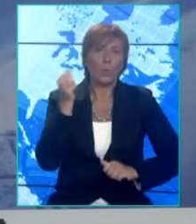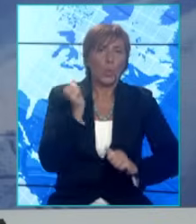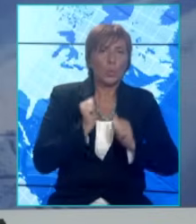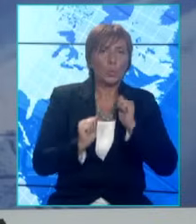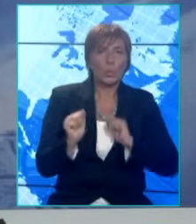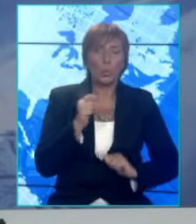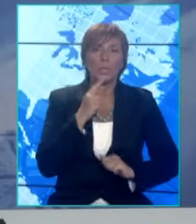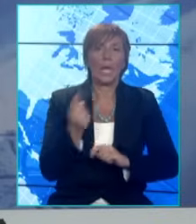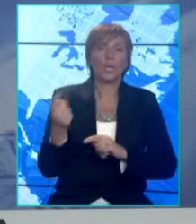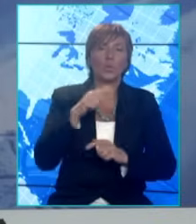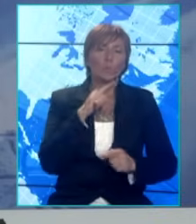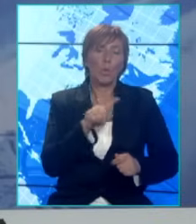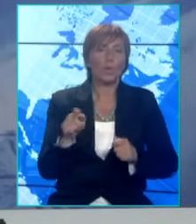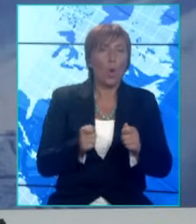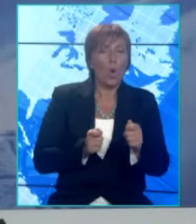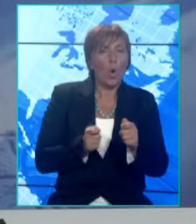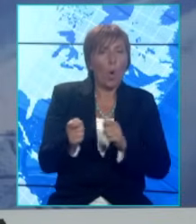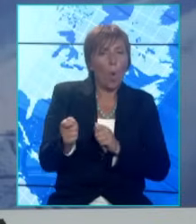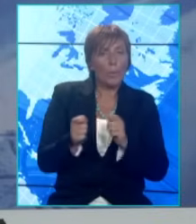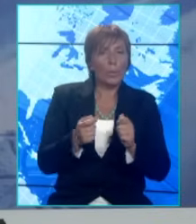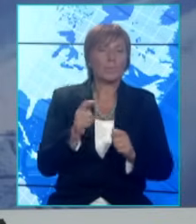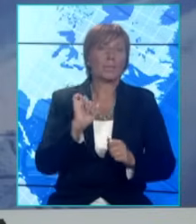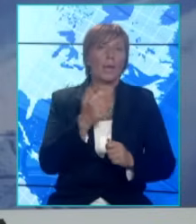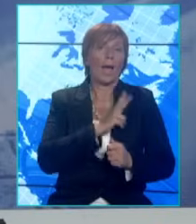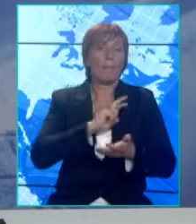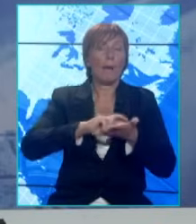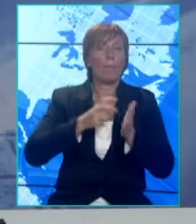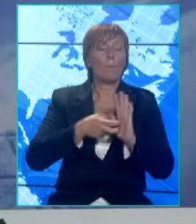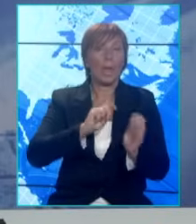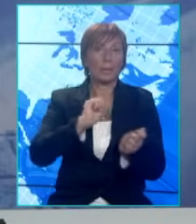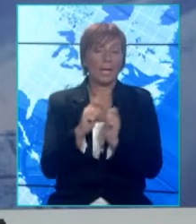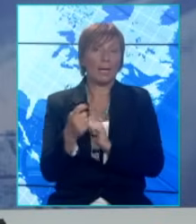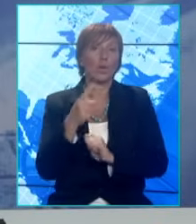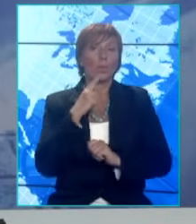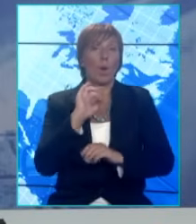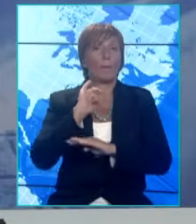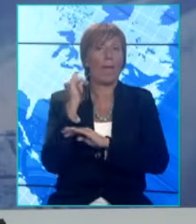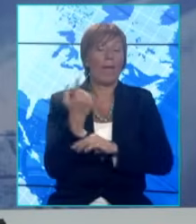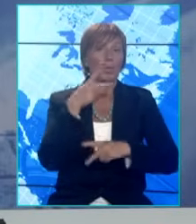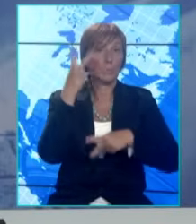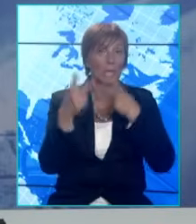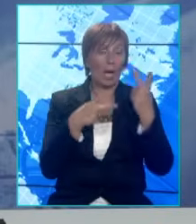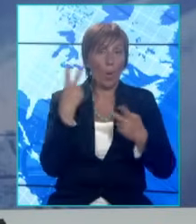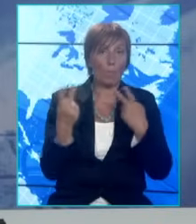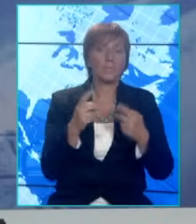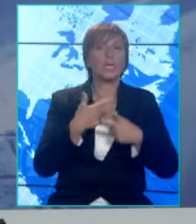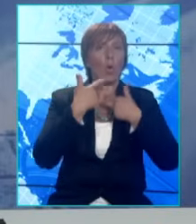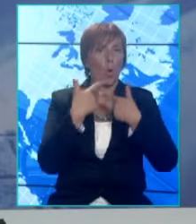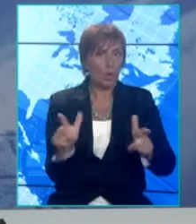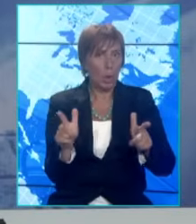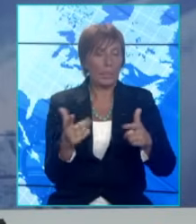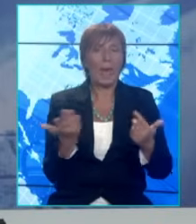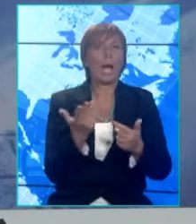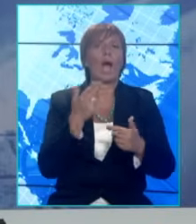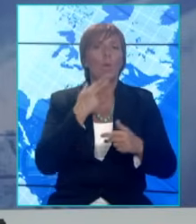do kompromisa i da imamo plan reformi koji bi Europska komisija odobrila kako